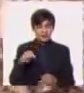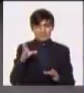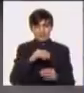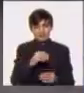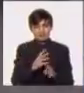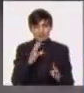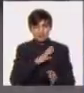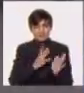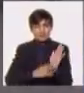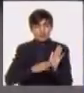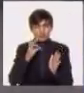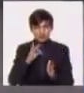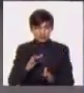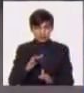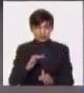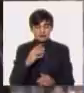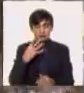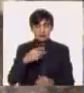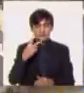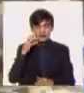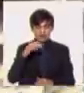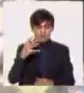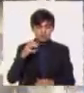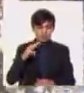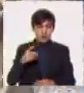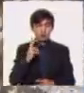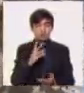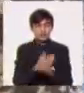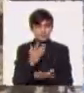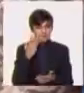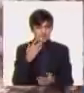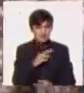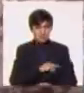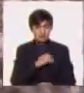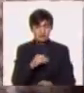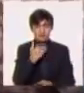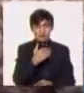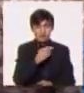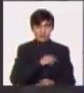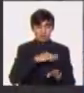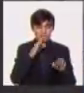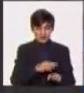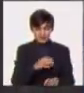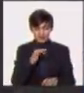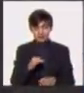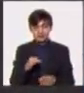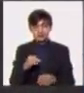сарбаздардың 90%-ы 42500 теңгеден алады. Ал тұрақты жұмысы бар жігіттердің еңбек орны мен жалақысы сол күйі